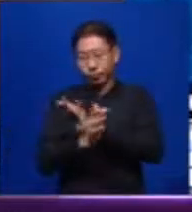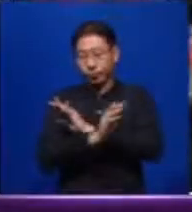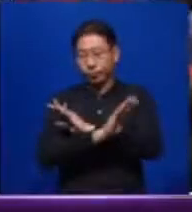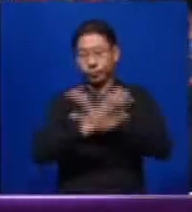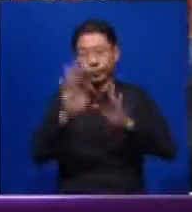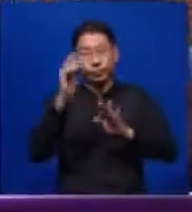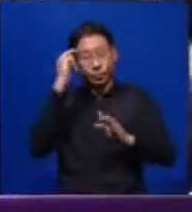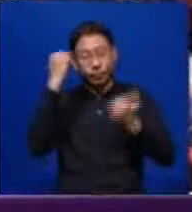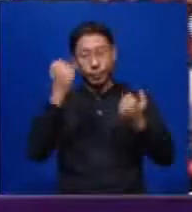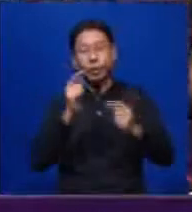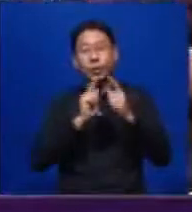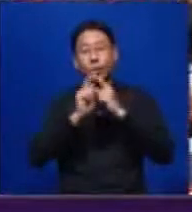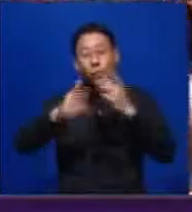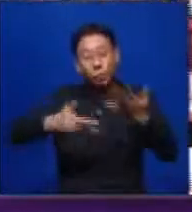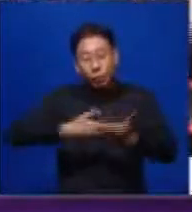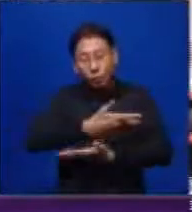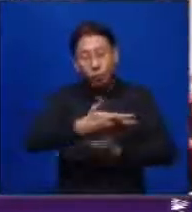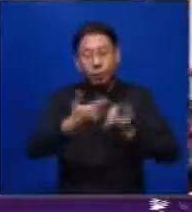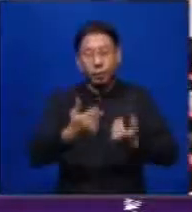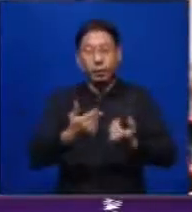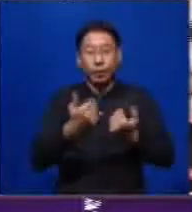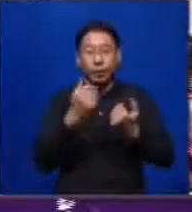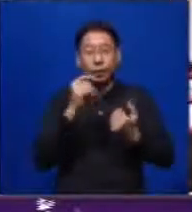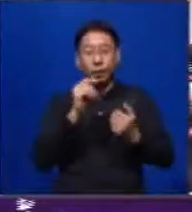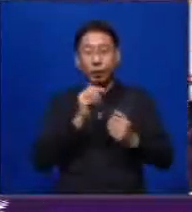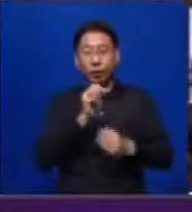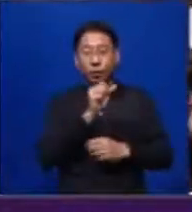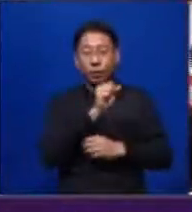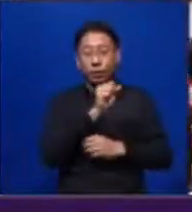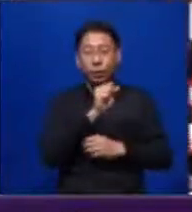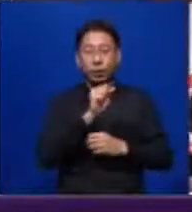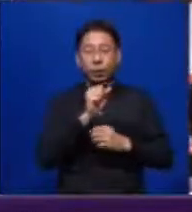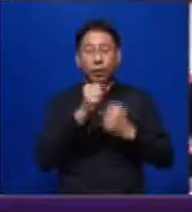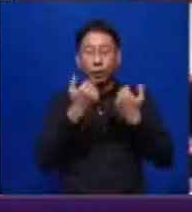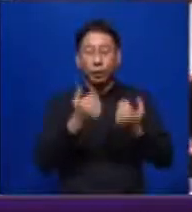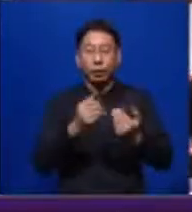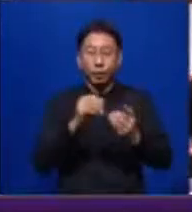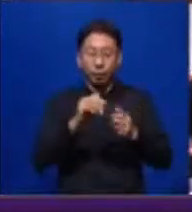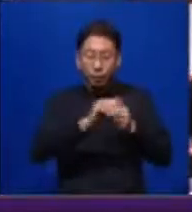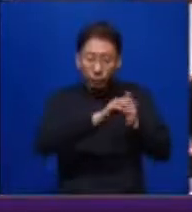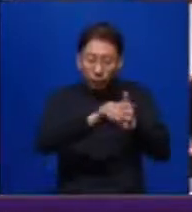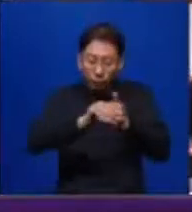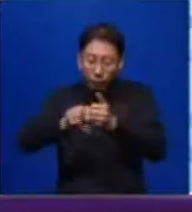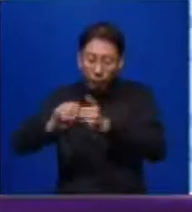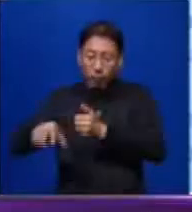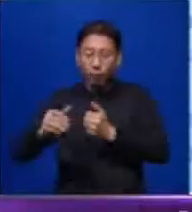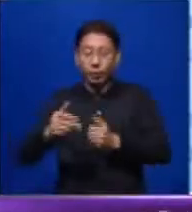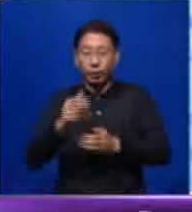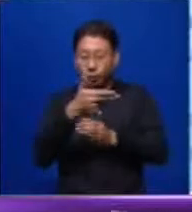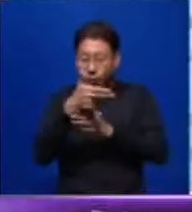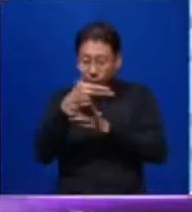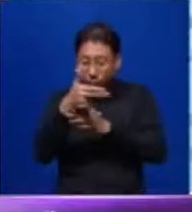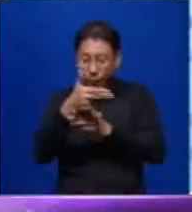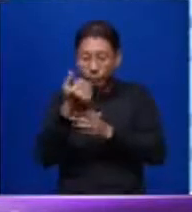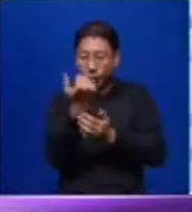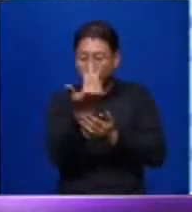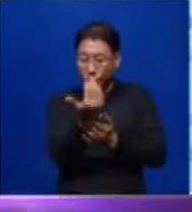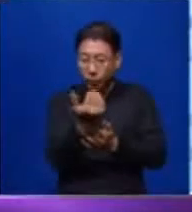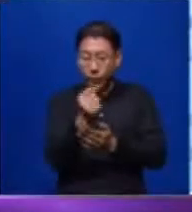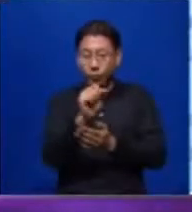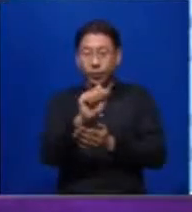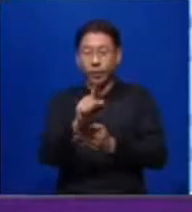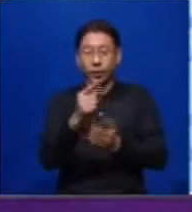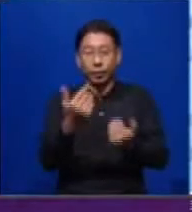เสวนาวิทย์นักวิชาการสปปที่มามีการเสวนาแล้วก็ถ่ายทอดทางสถานีโทรทัศน์ NBTนะคะโดย